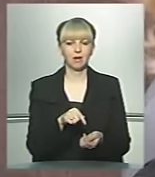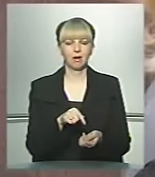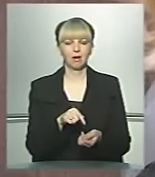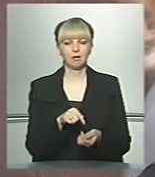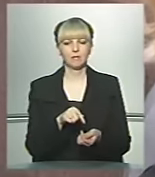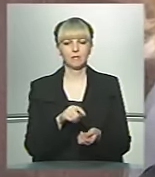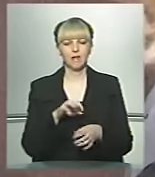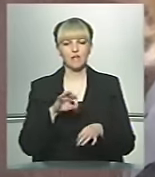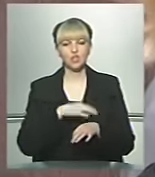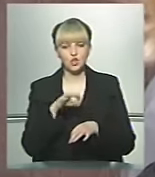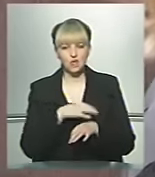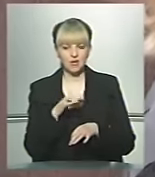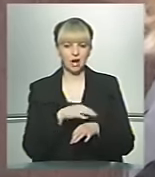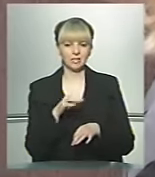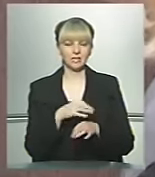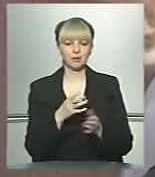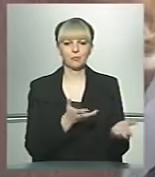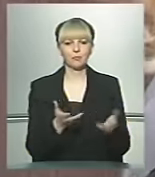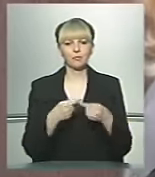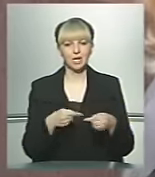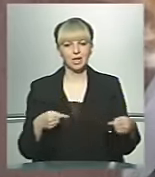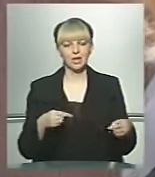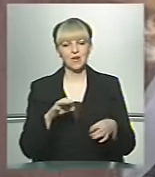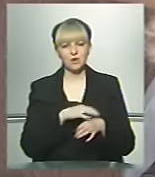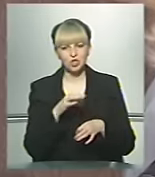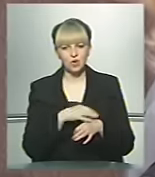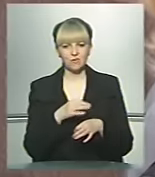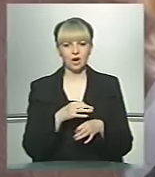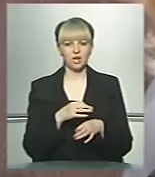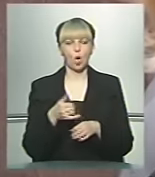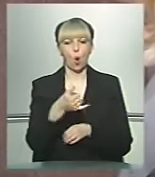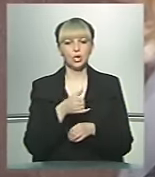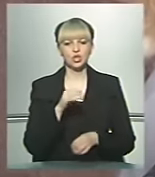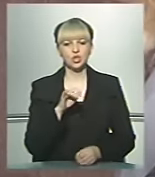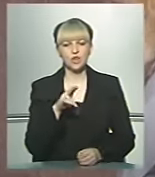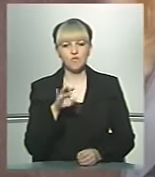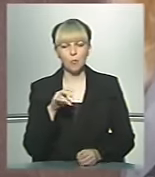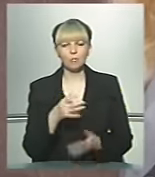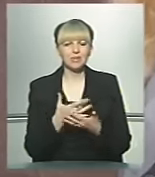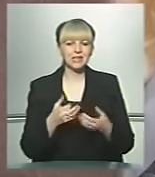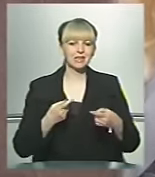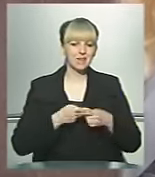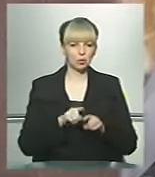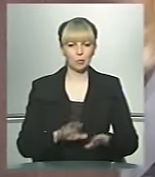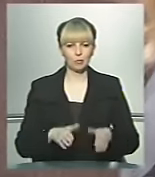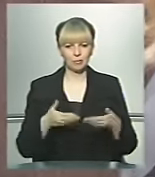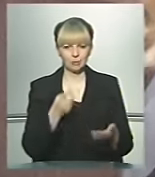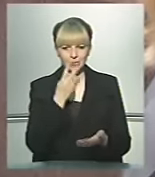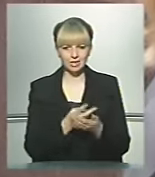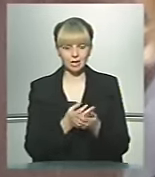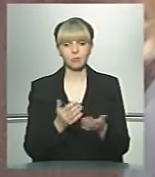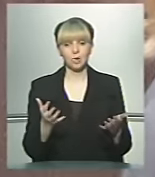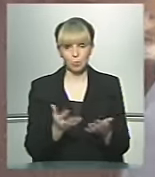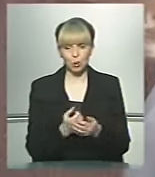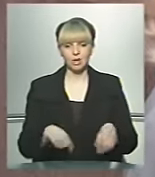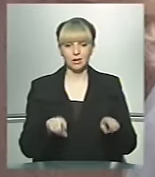прикладному вишивальниці, якісь речі вишивали, олійний живопис, різні техніки тут представлені. І склалася